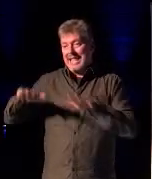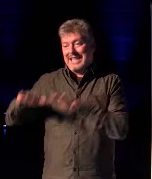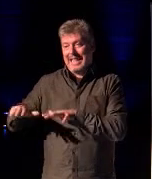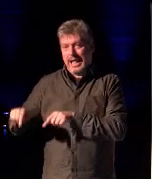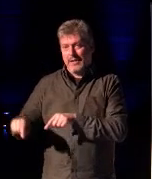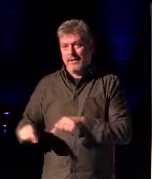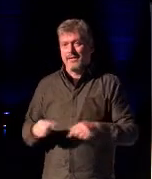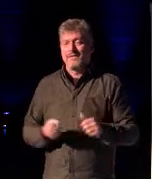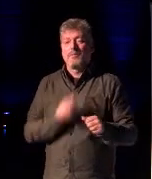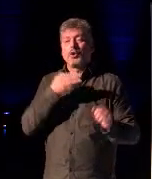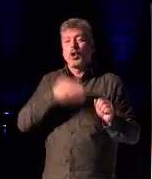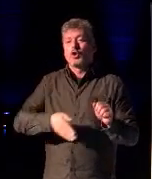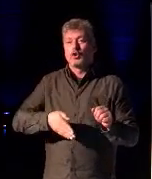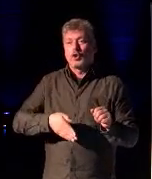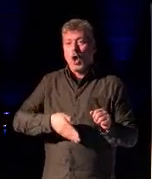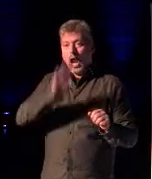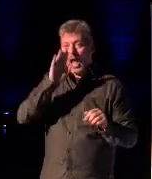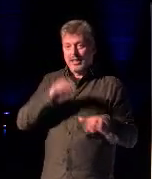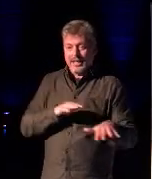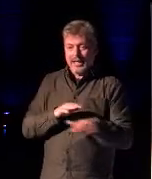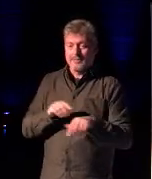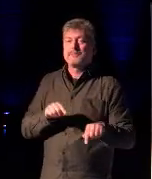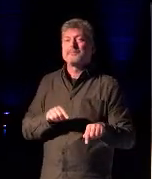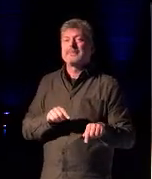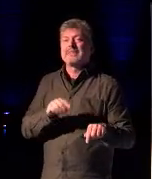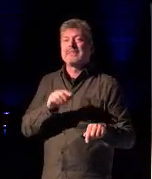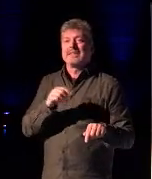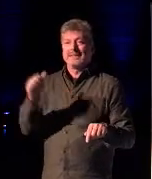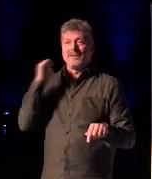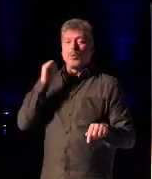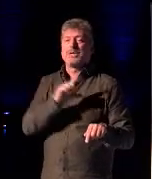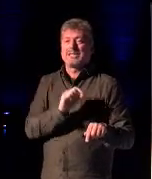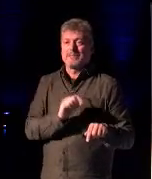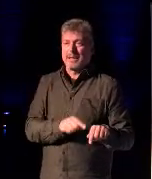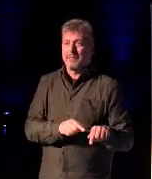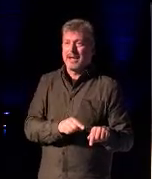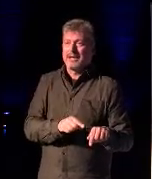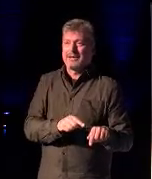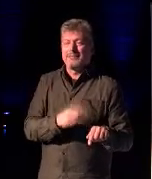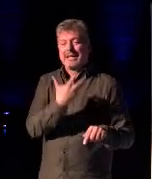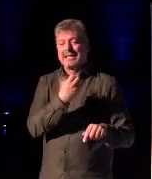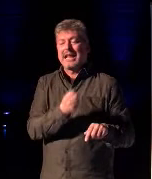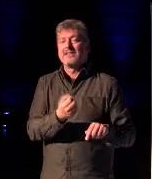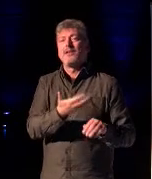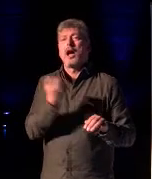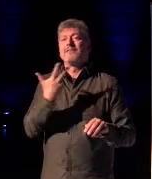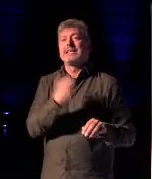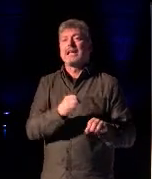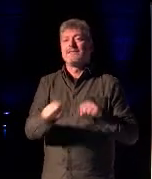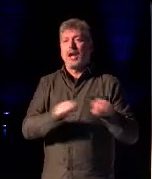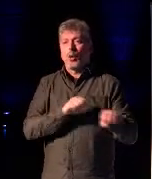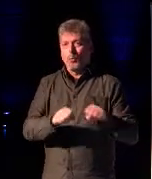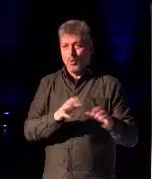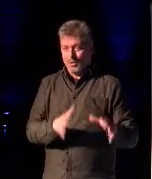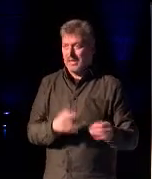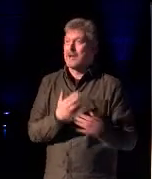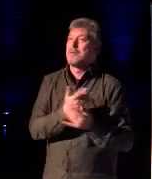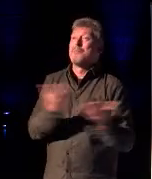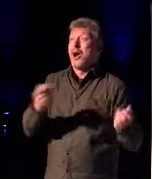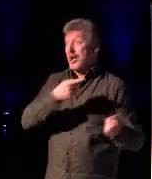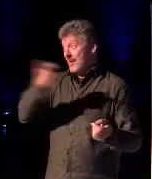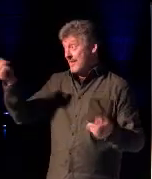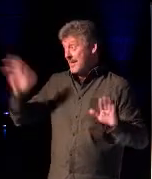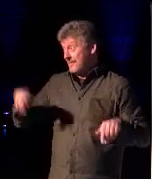Vi begynte på Sørlandet i september i fjor med 30 av 30 kommuner. Mange av dere